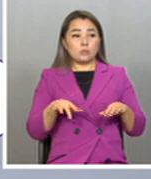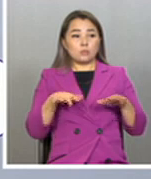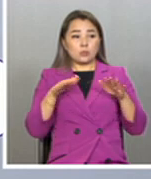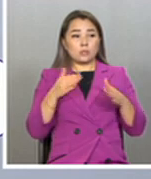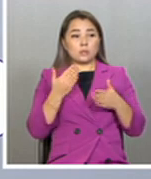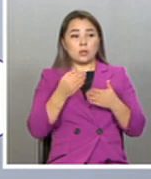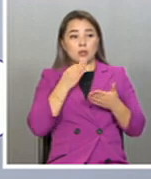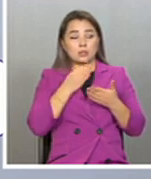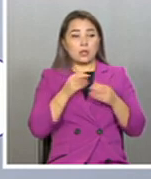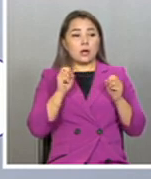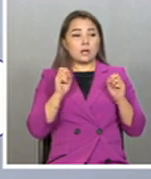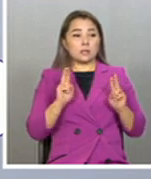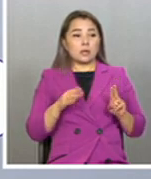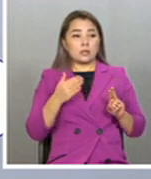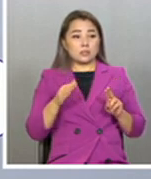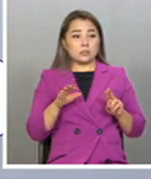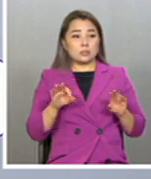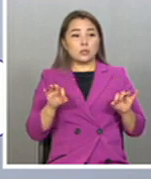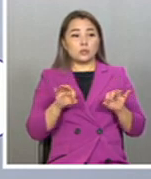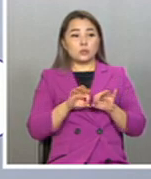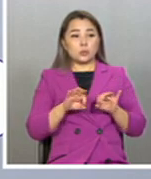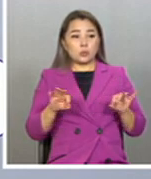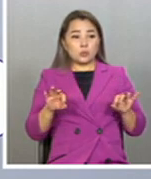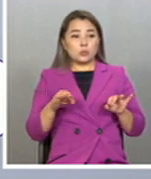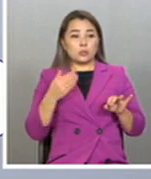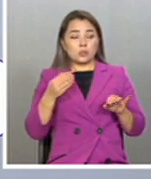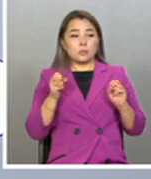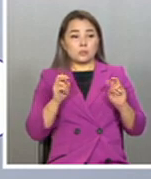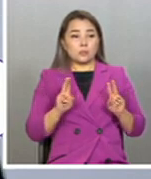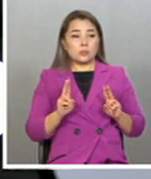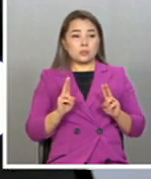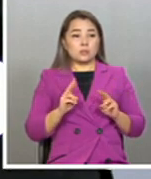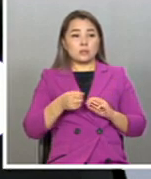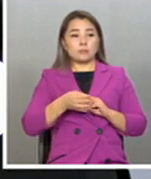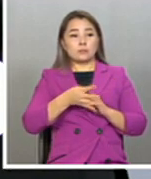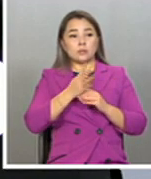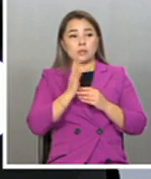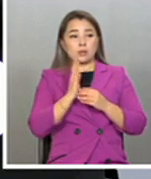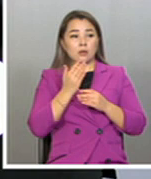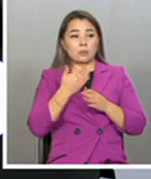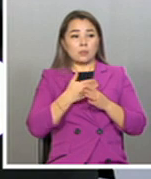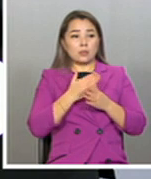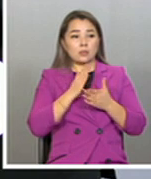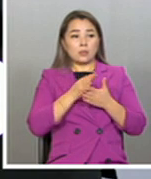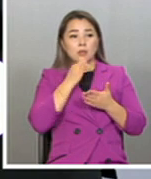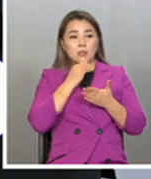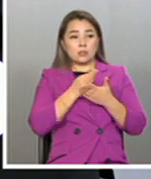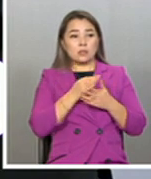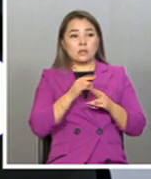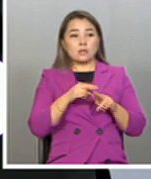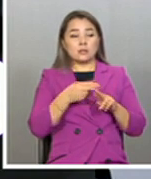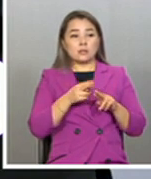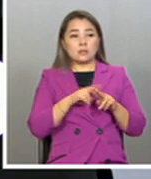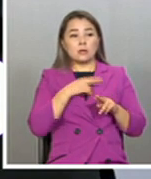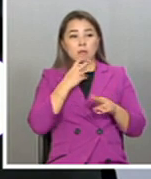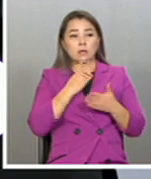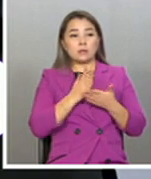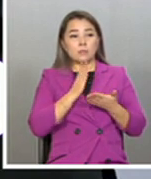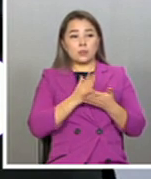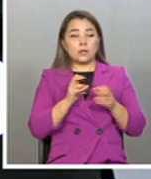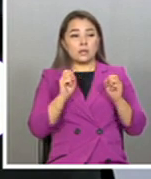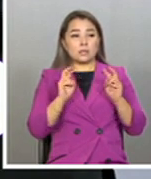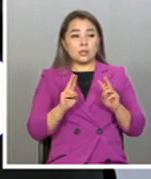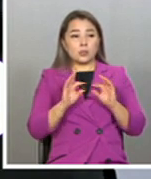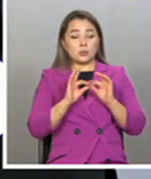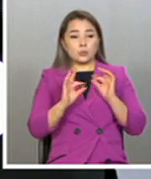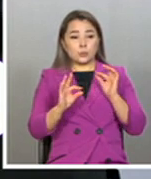аталатын арнайы түтіктер арқылы ротордың қалақшаларына бағытталған. Бұл жерде, яғни көріп тұрсыздар, бұл арнайы түтік,